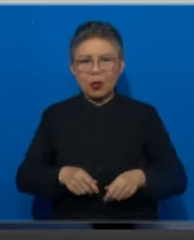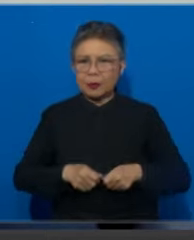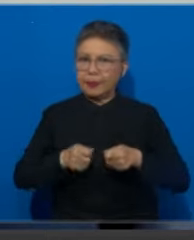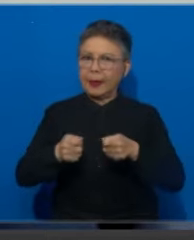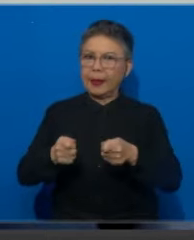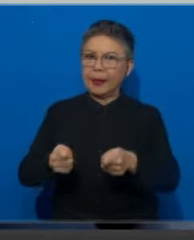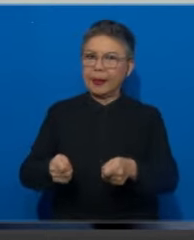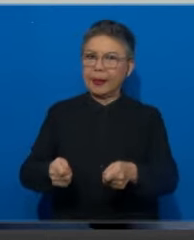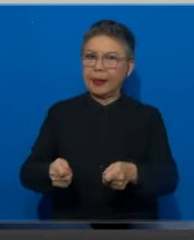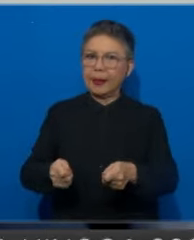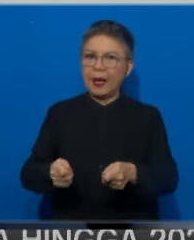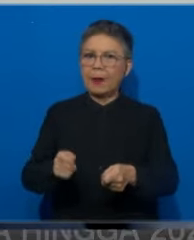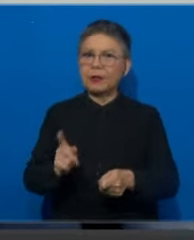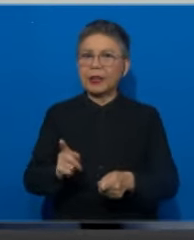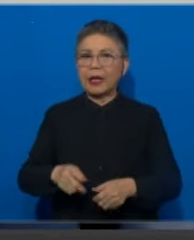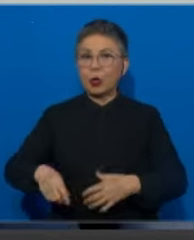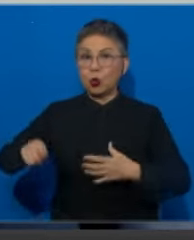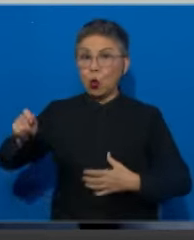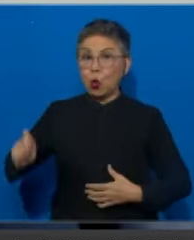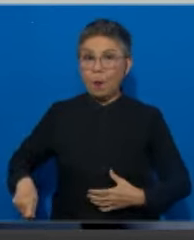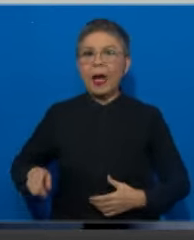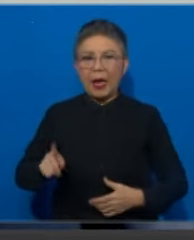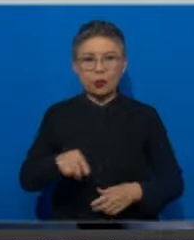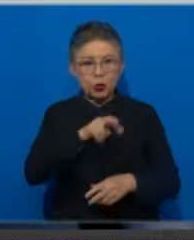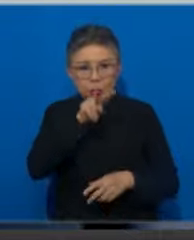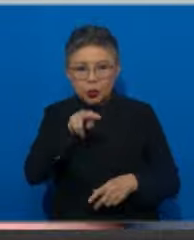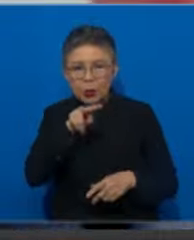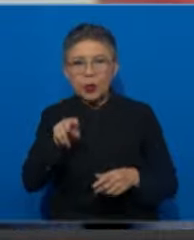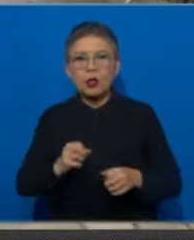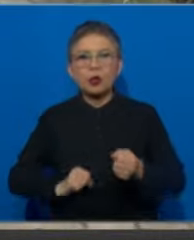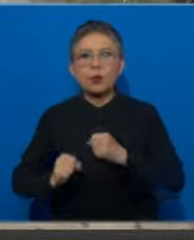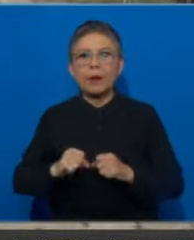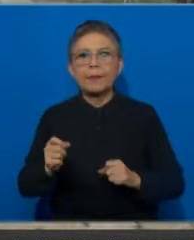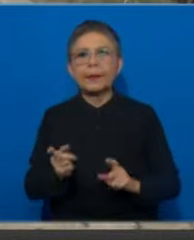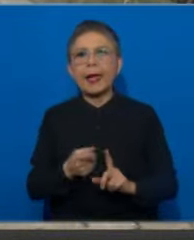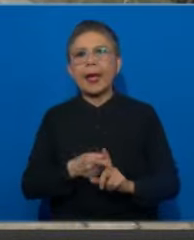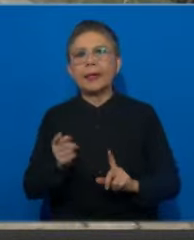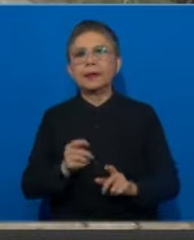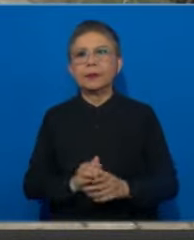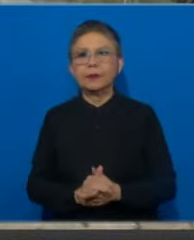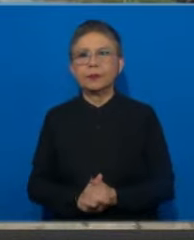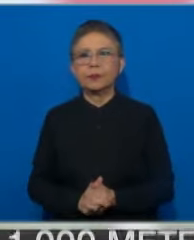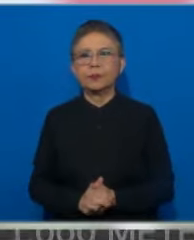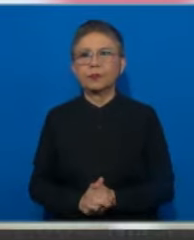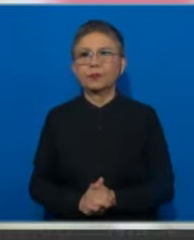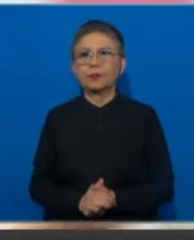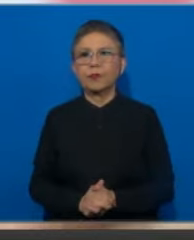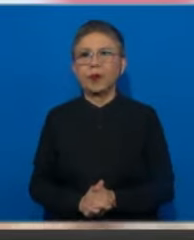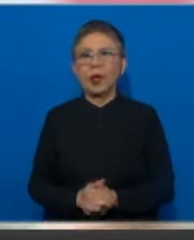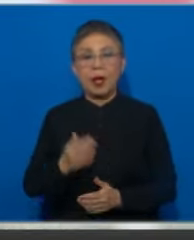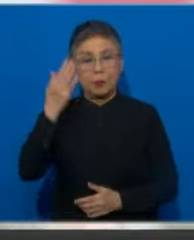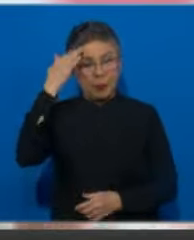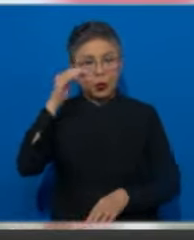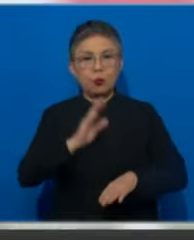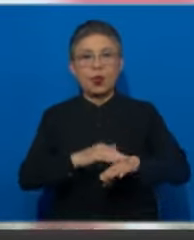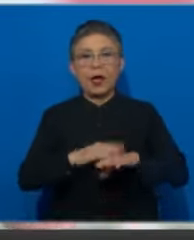ya, karena penegakan hukum itu adalah upaya paksa. Sementara itu, pemerhati budaya dan